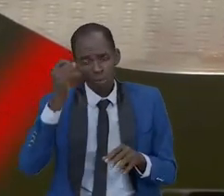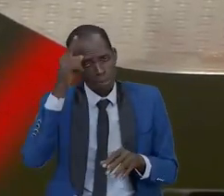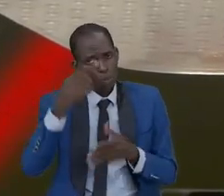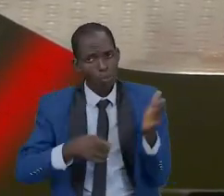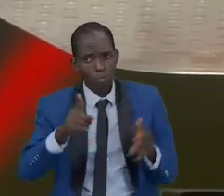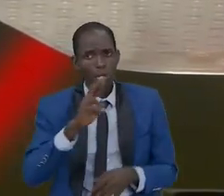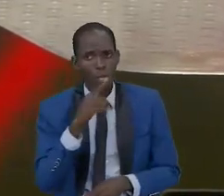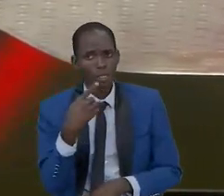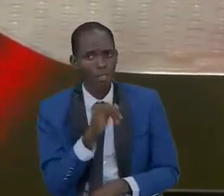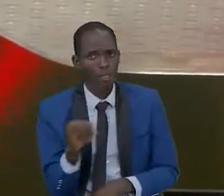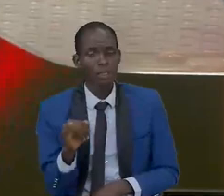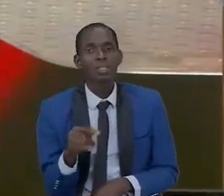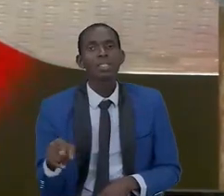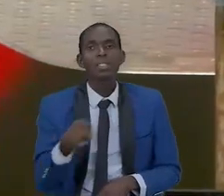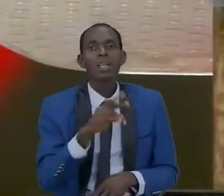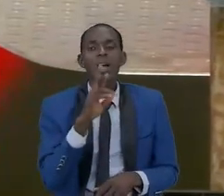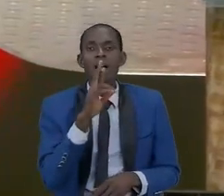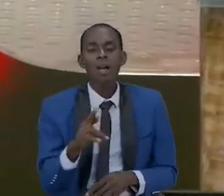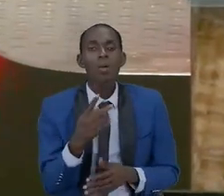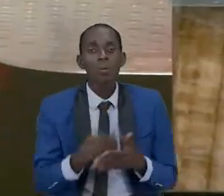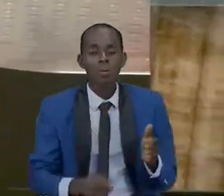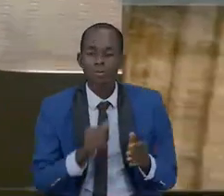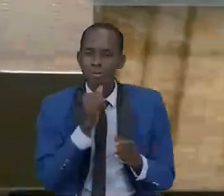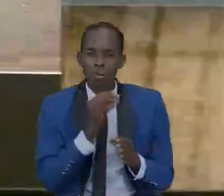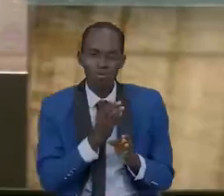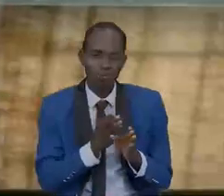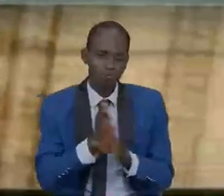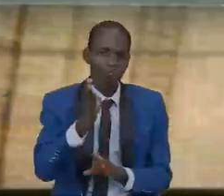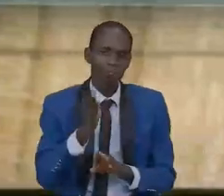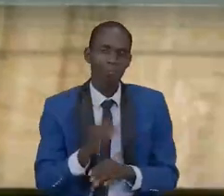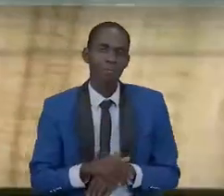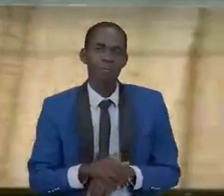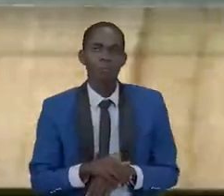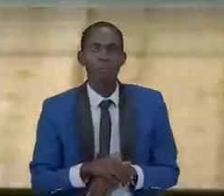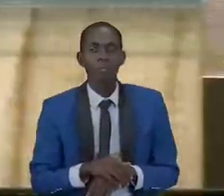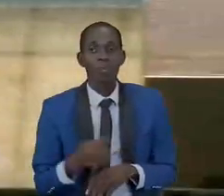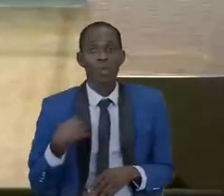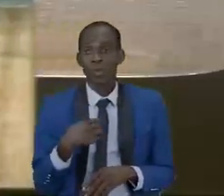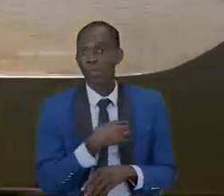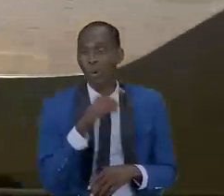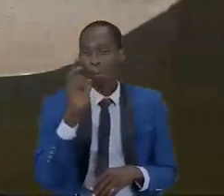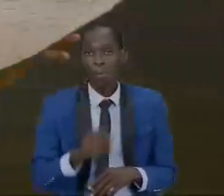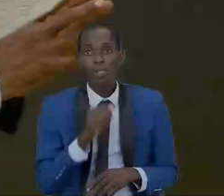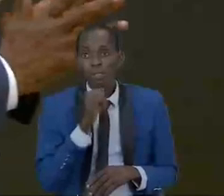que tu dis ils sont incohérents maintenant nous ne devons pas